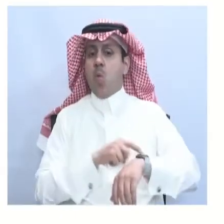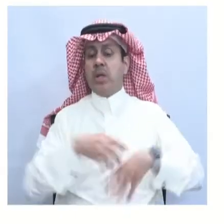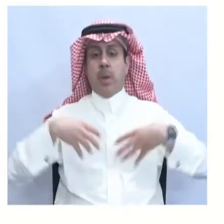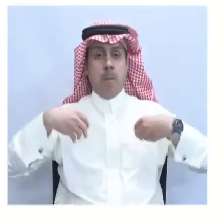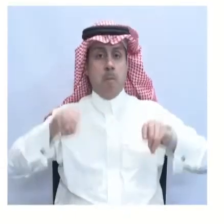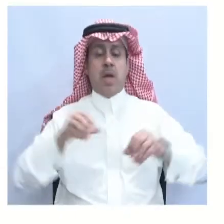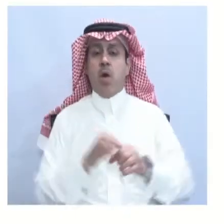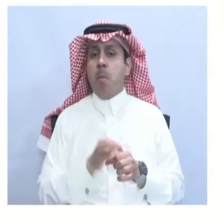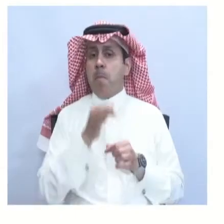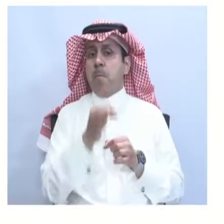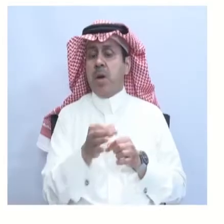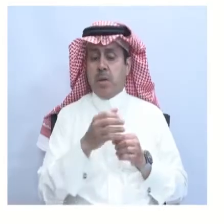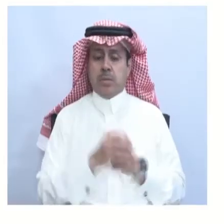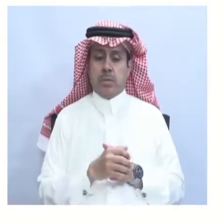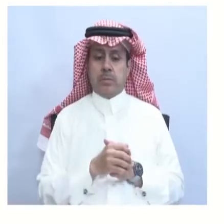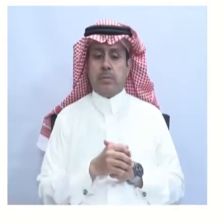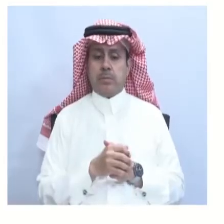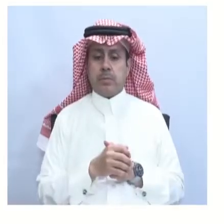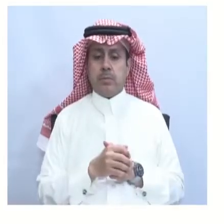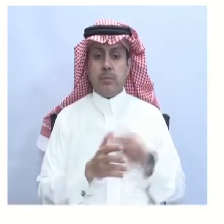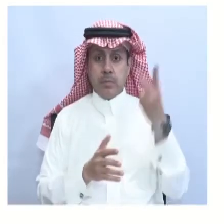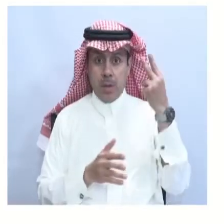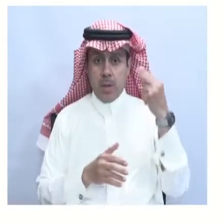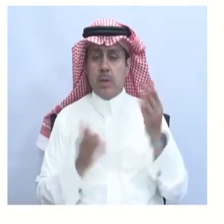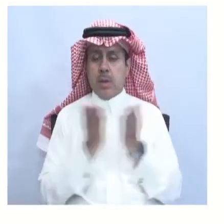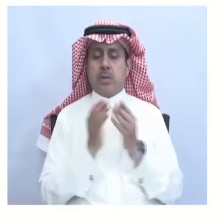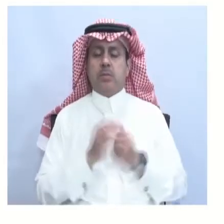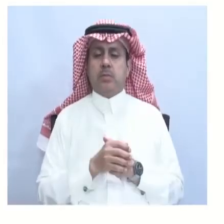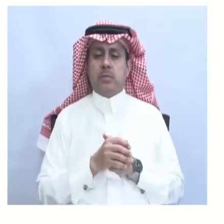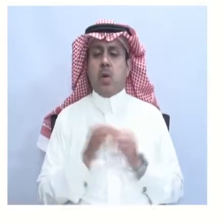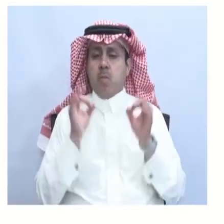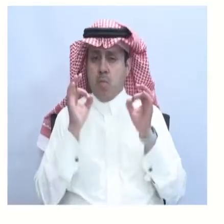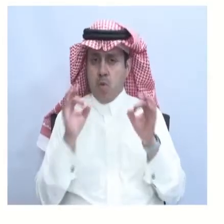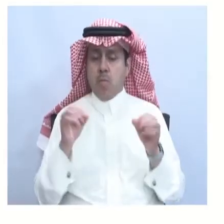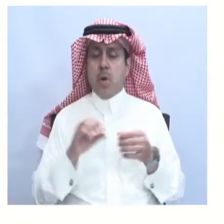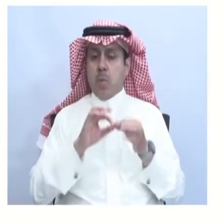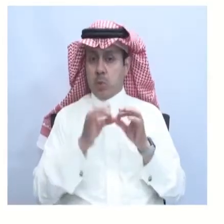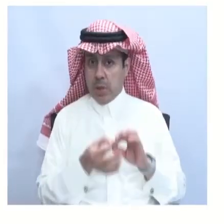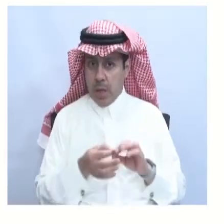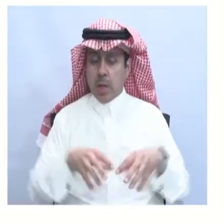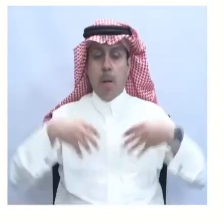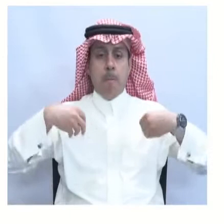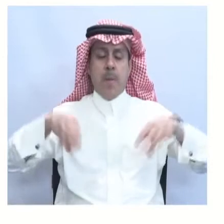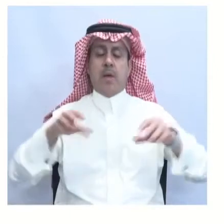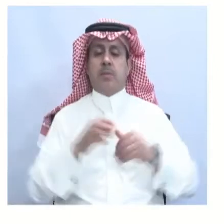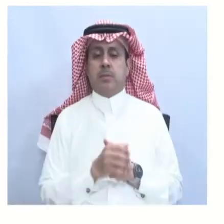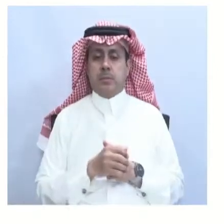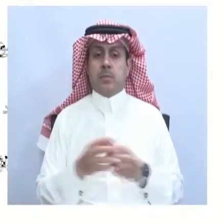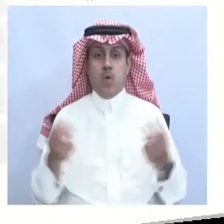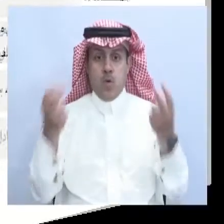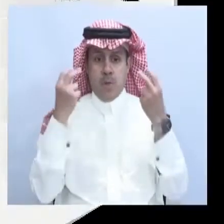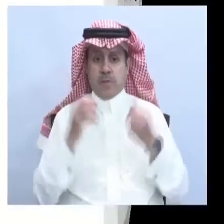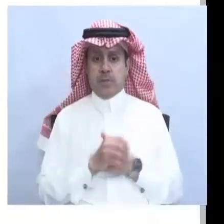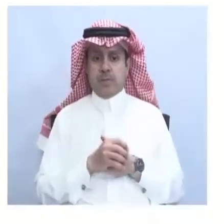وكذلك مكان البيع اذا درسان مهمان من الدروس المتعلقه للبيع فكونوا معي ايها الطلاب